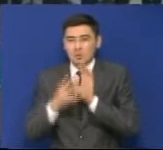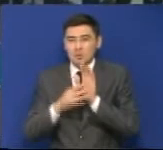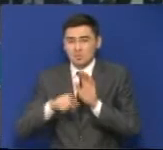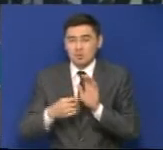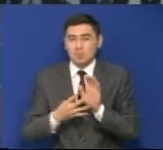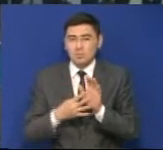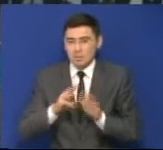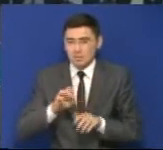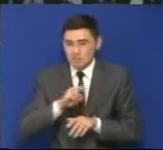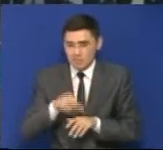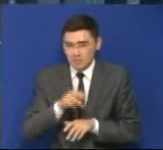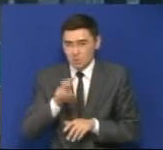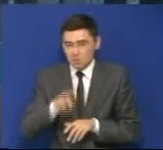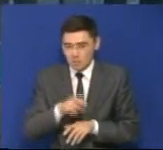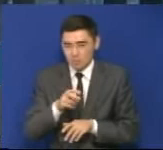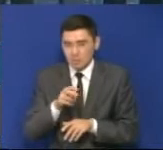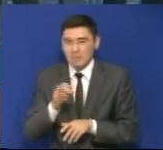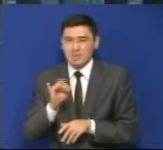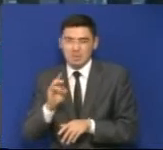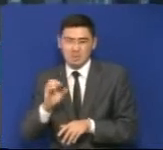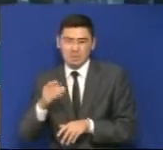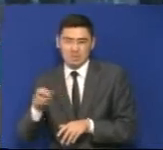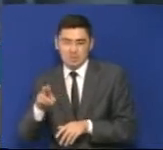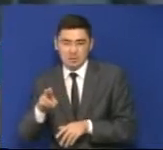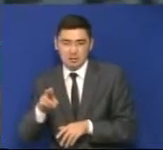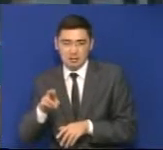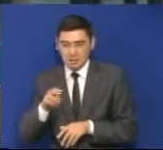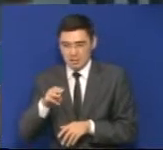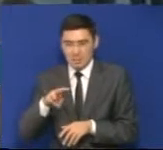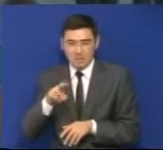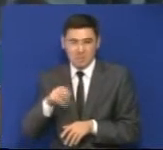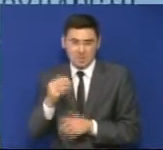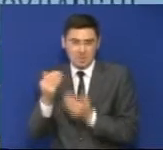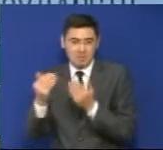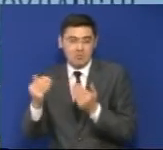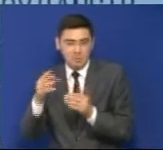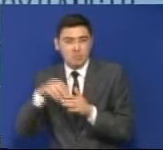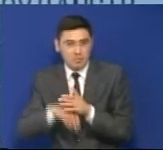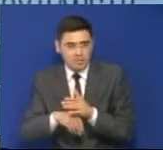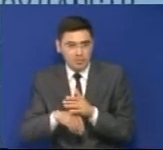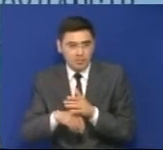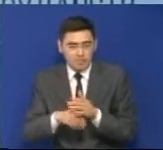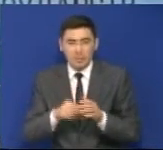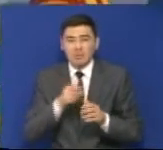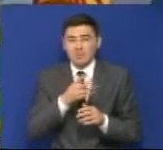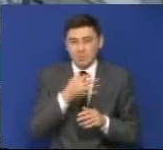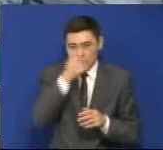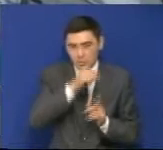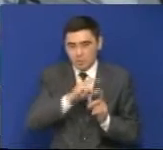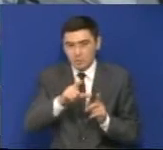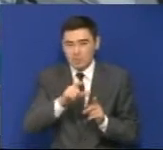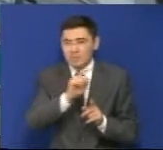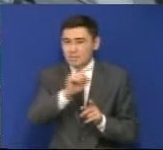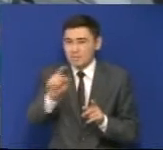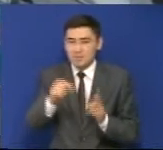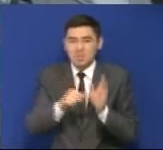тікелей инвестиция тартылған, оның 1,6 миллиарды ТМД елдерінен. Біздің мемлекет 2005 жылдан бері бұл елдерге